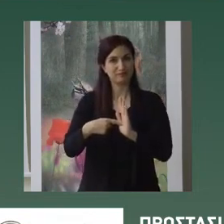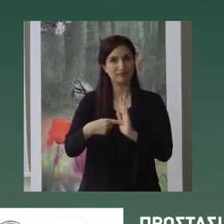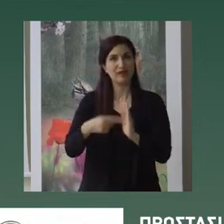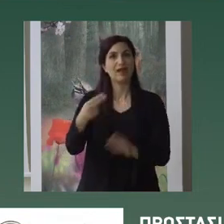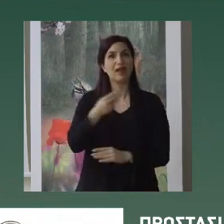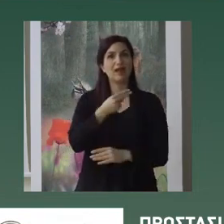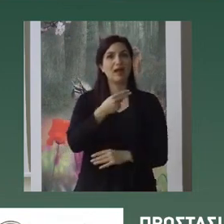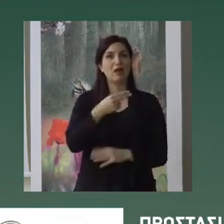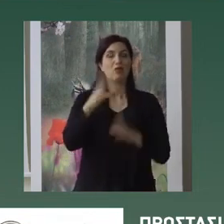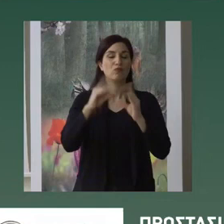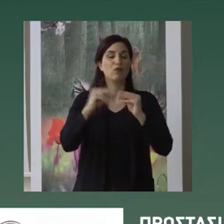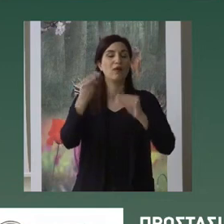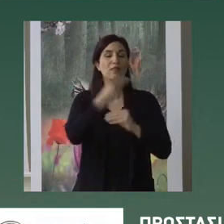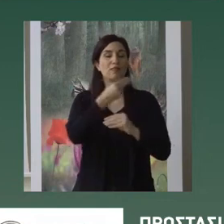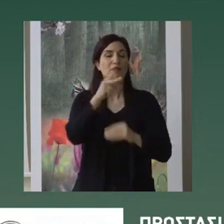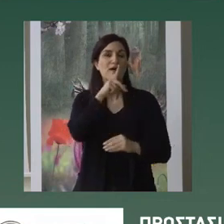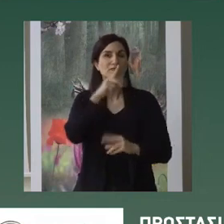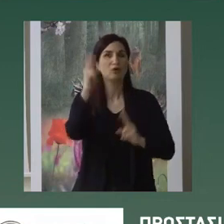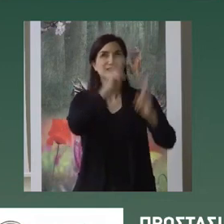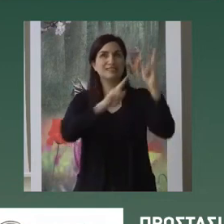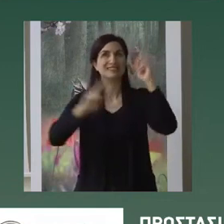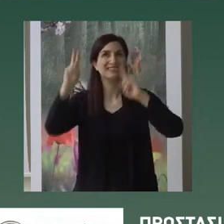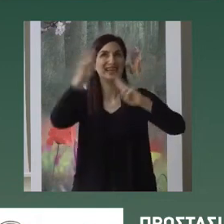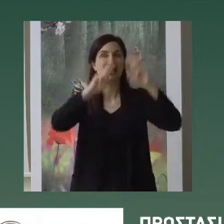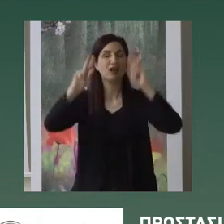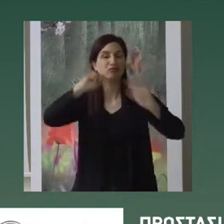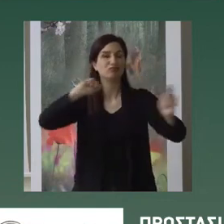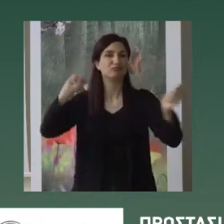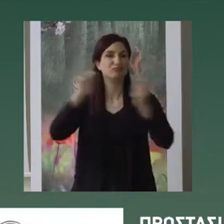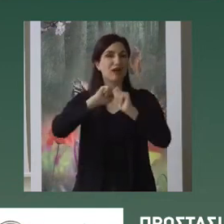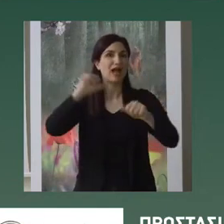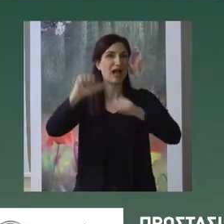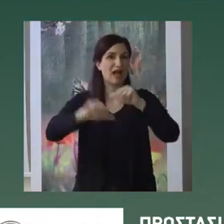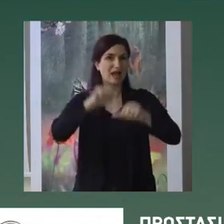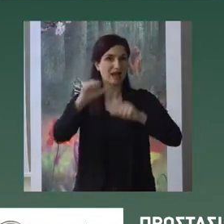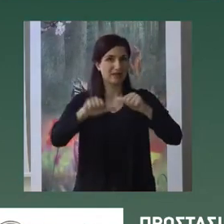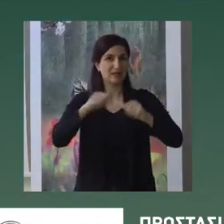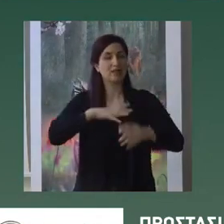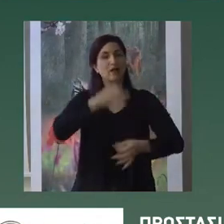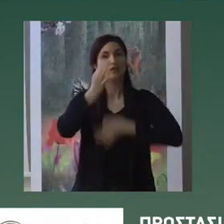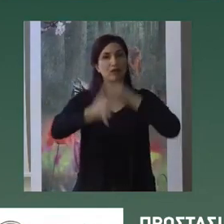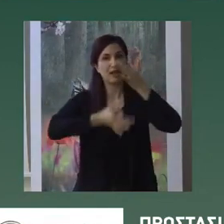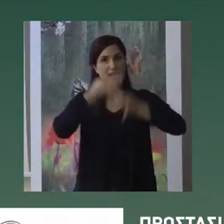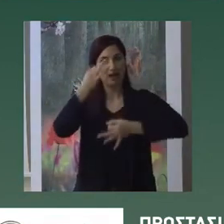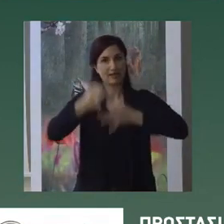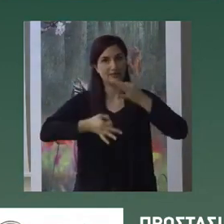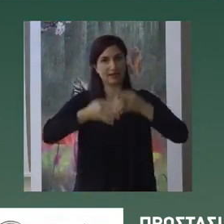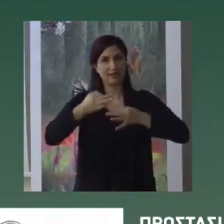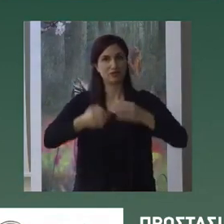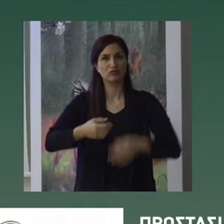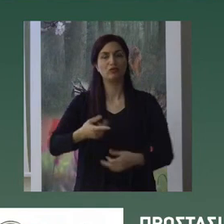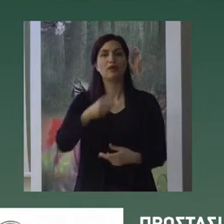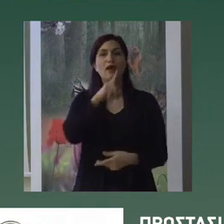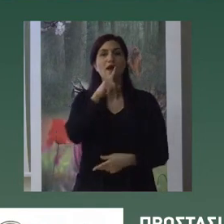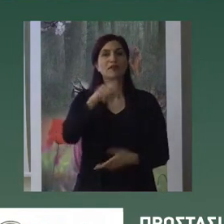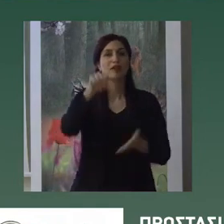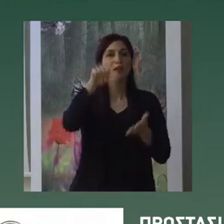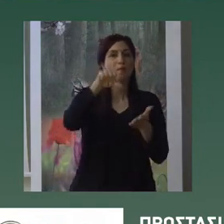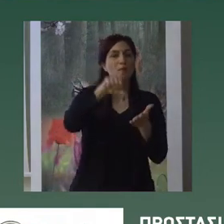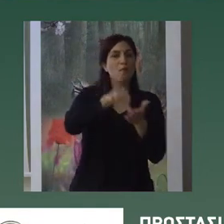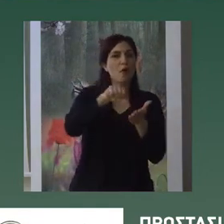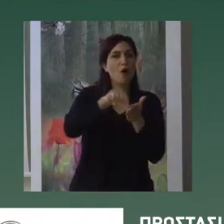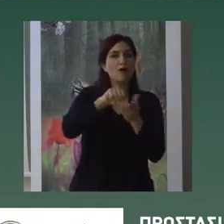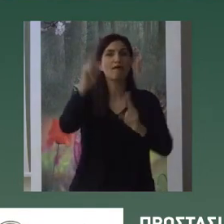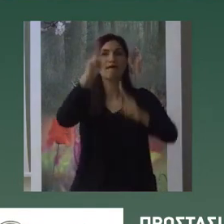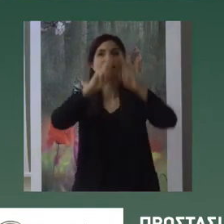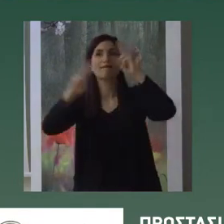και την κλιματική αλλαγή, ήθελα να σας πω, είναι ίσως η μόνη διαφάνεια που έχει πολλά λόγια, ποια είναι η τριπλή σχέση που αναπτύσσεται μεταξύ